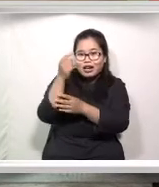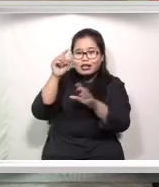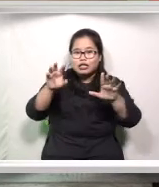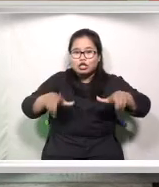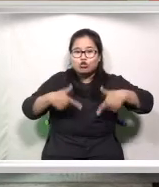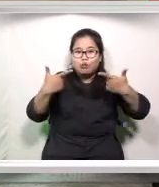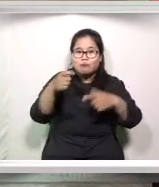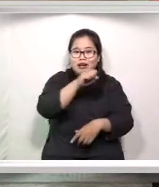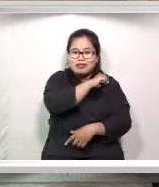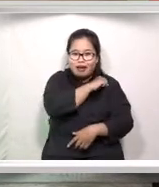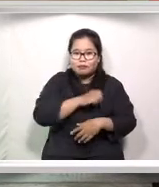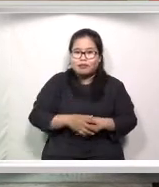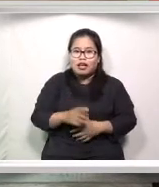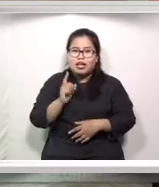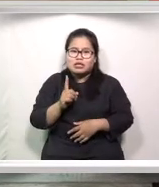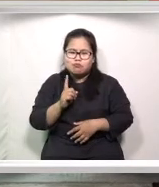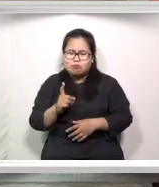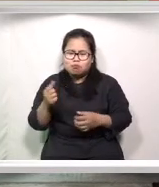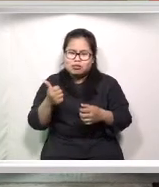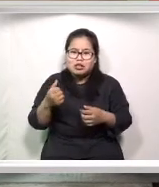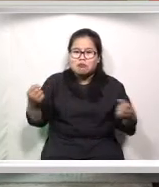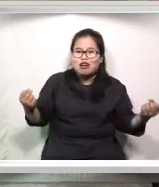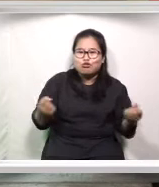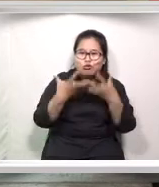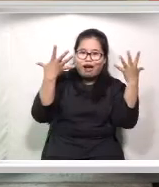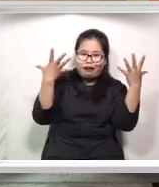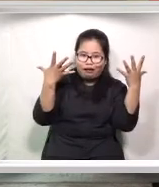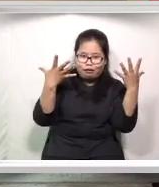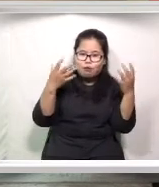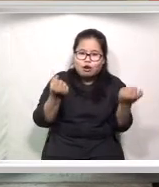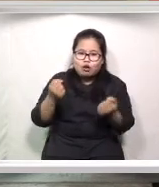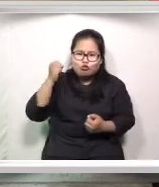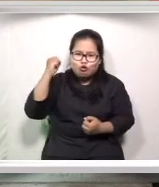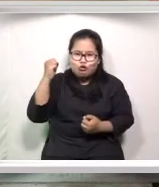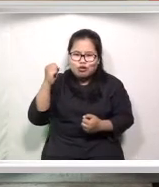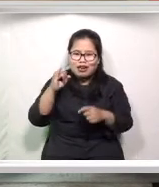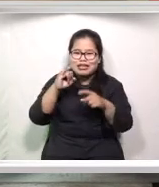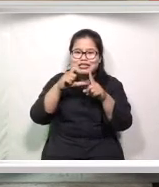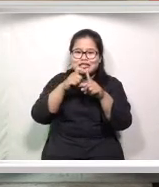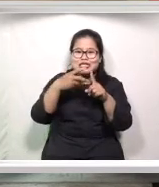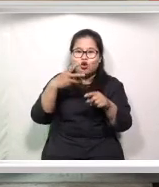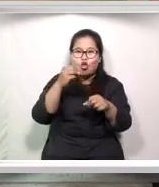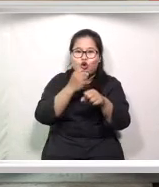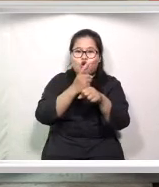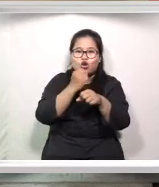dan bernegara karena dapat menghancurkan kokohnya pertahanan ideologi Pancasila.